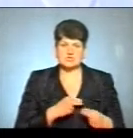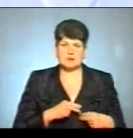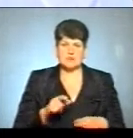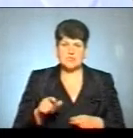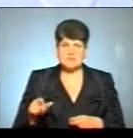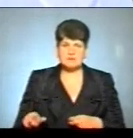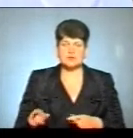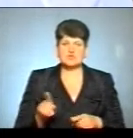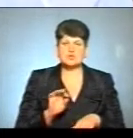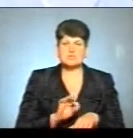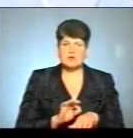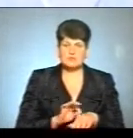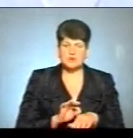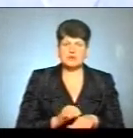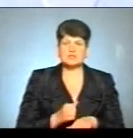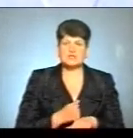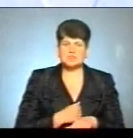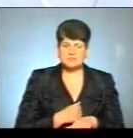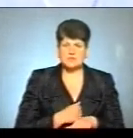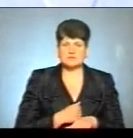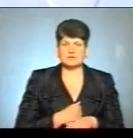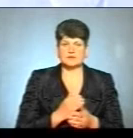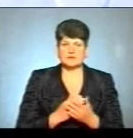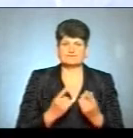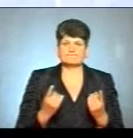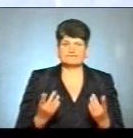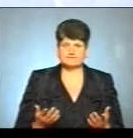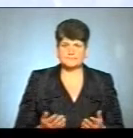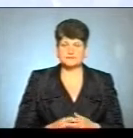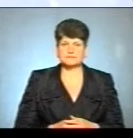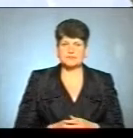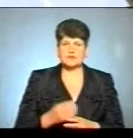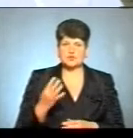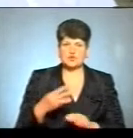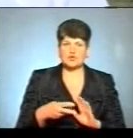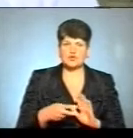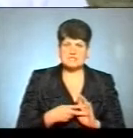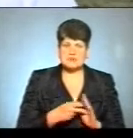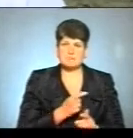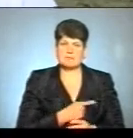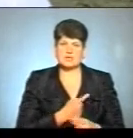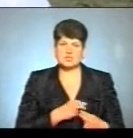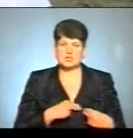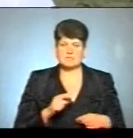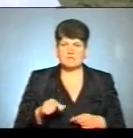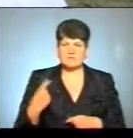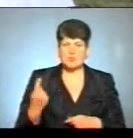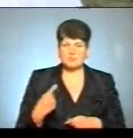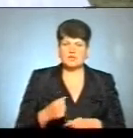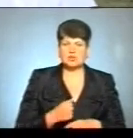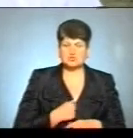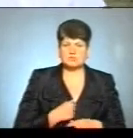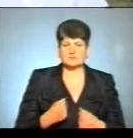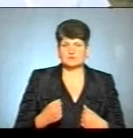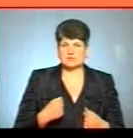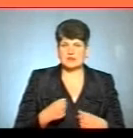працівників, що захворіли, на жаль, лишається високою. 47 медичних працівників в області, на жаль,